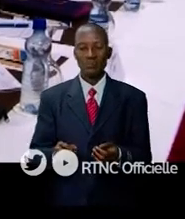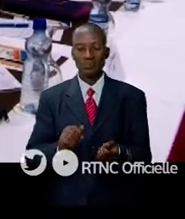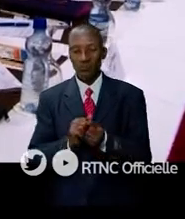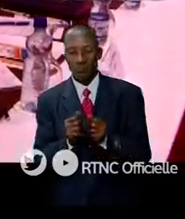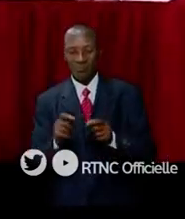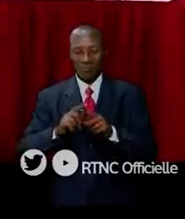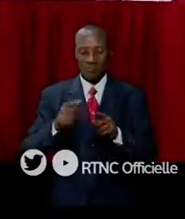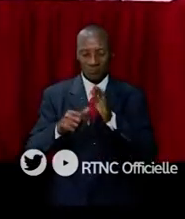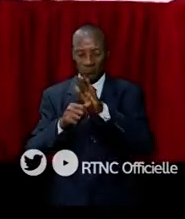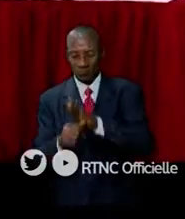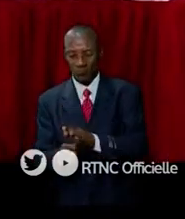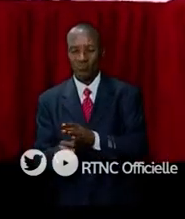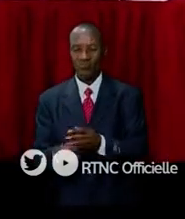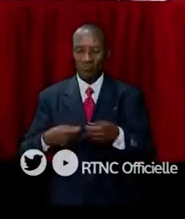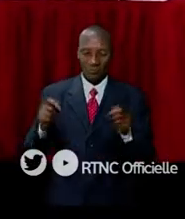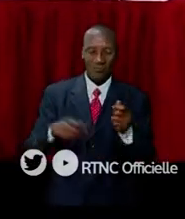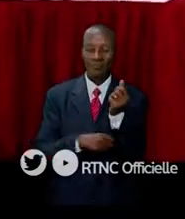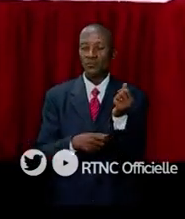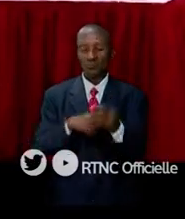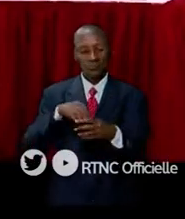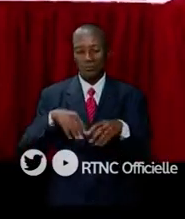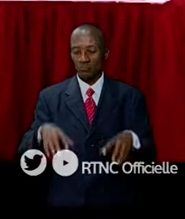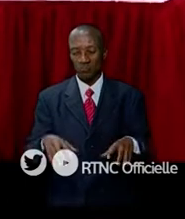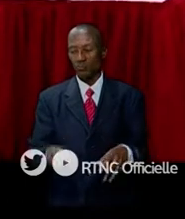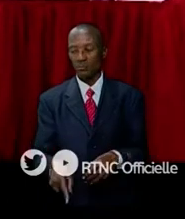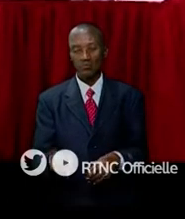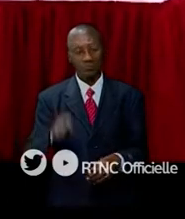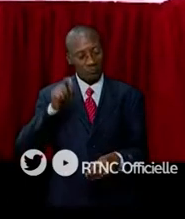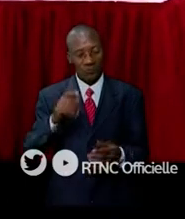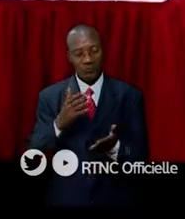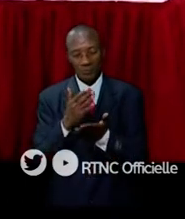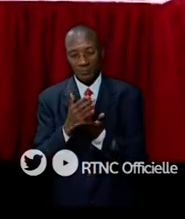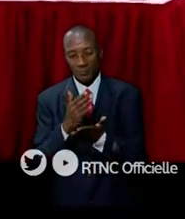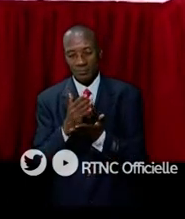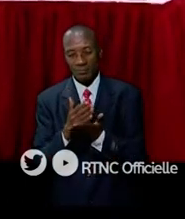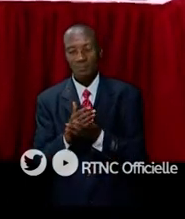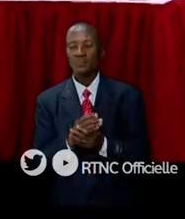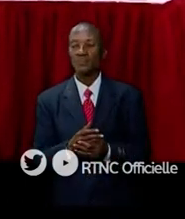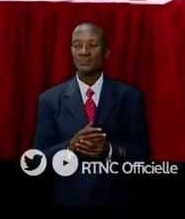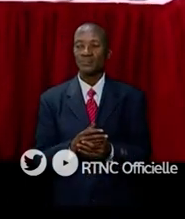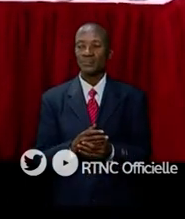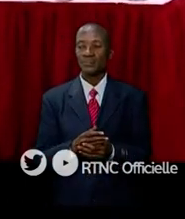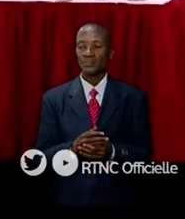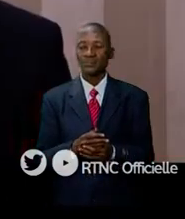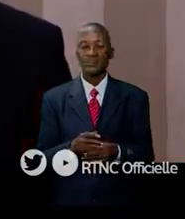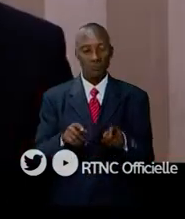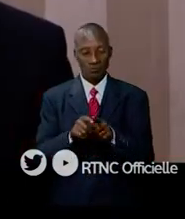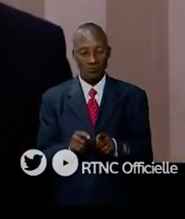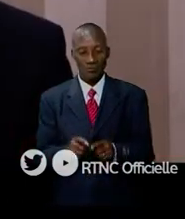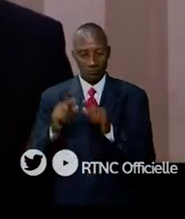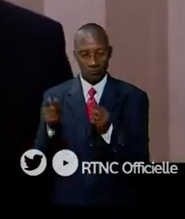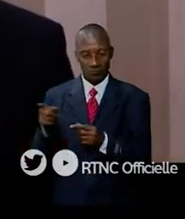des êtres humains en RDC. Il a ensuite encouragé l'agence pour cette action en réaffirmant l'engagement de